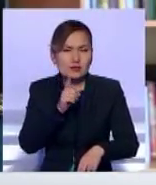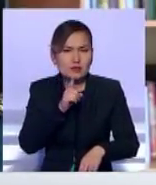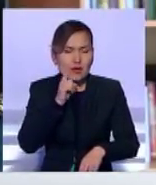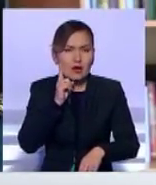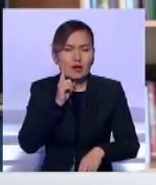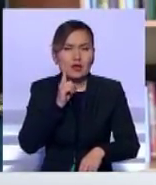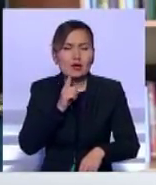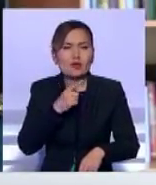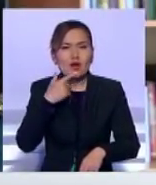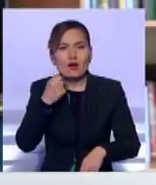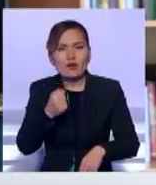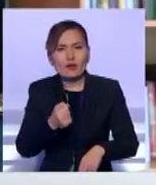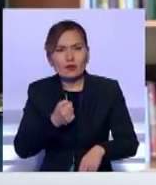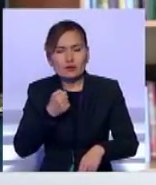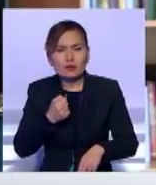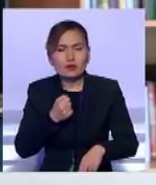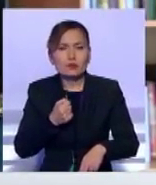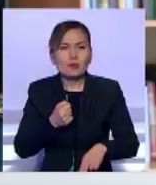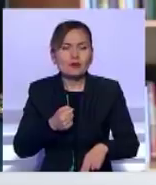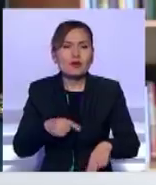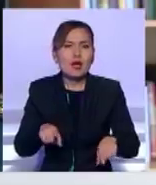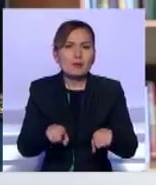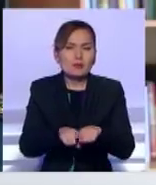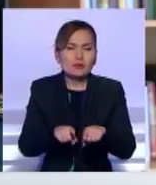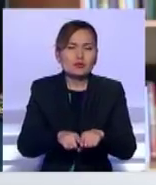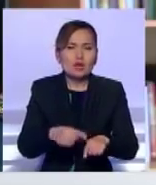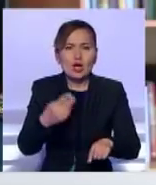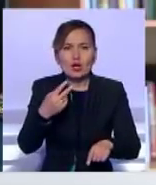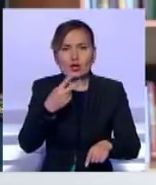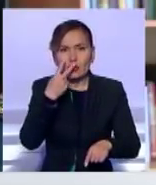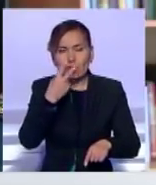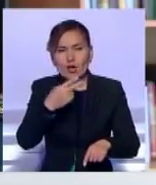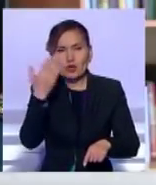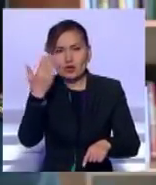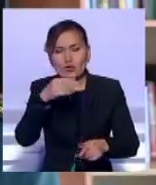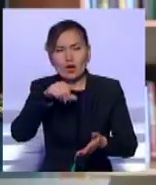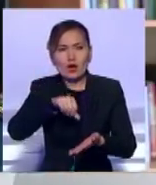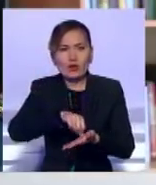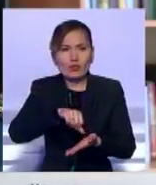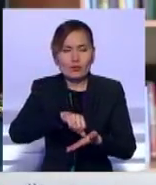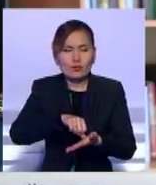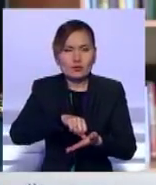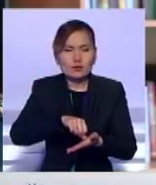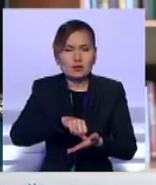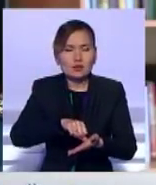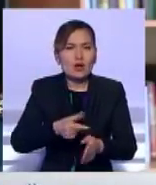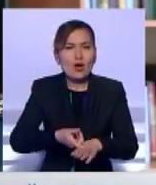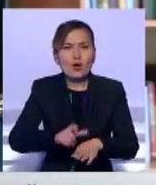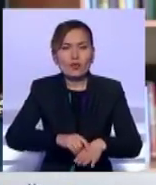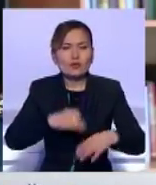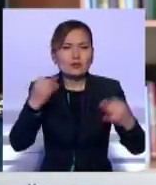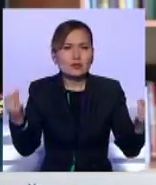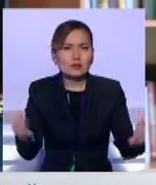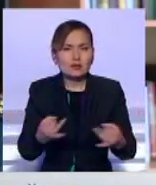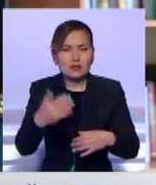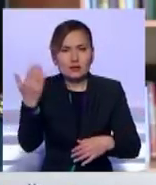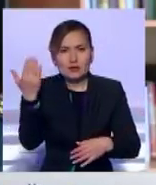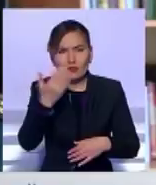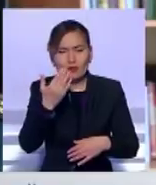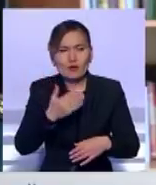үлкен жастағы, орта жастағы азаматтарымызда бұл көркем фильмге үлкен өзінің қызықшылығын білдіріп